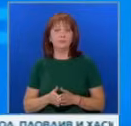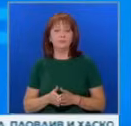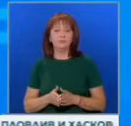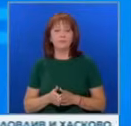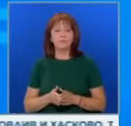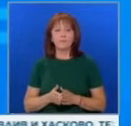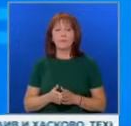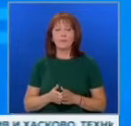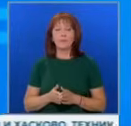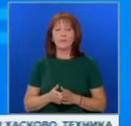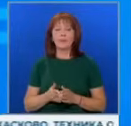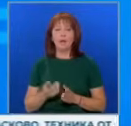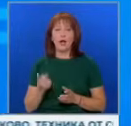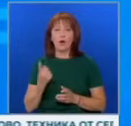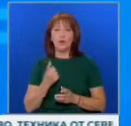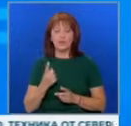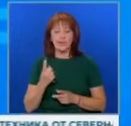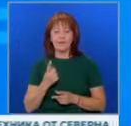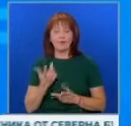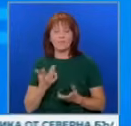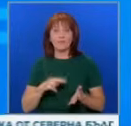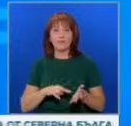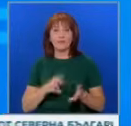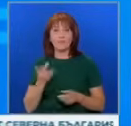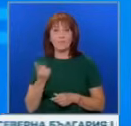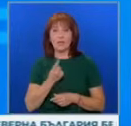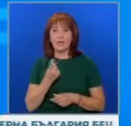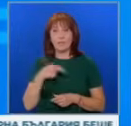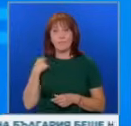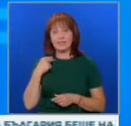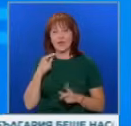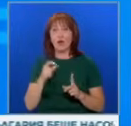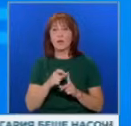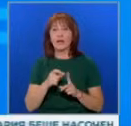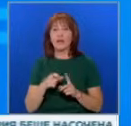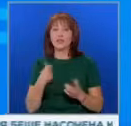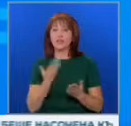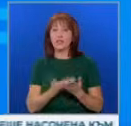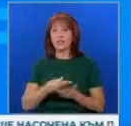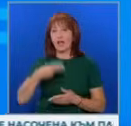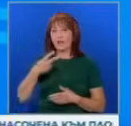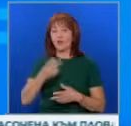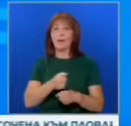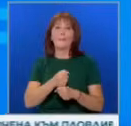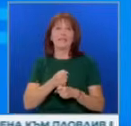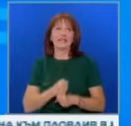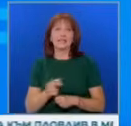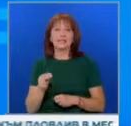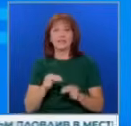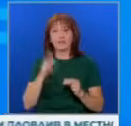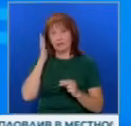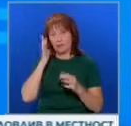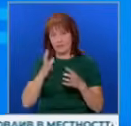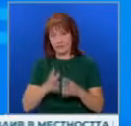И още една стъпка в разрешаване на политическата криза. В понеделник президентът Румен Радев ще връчи втория мандат за съставяне на правителство